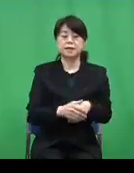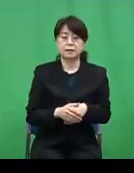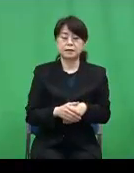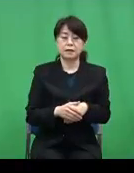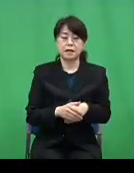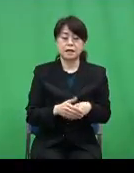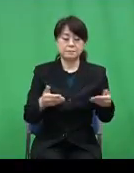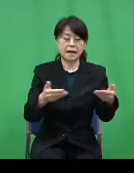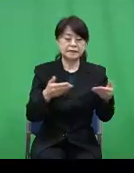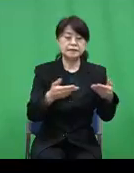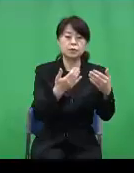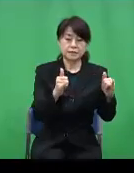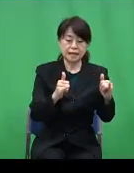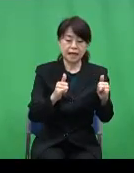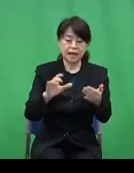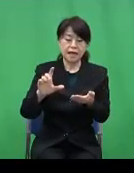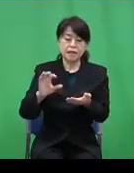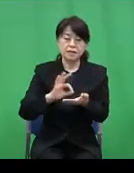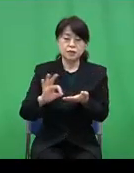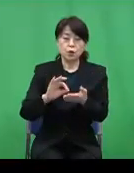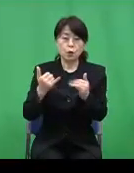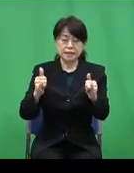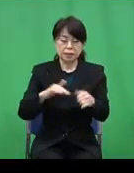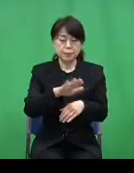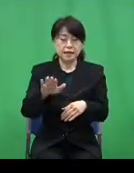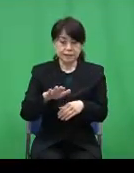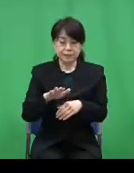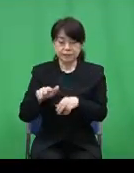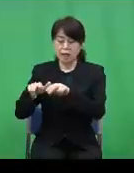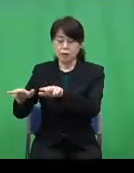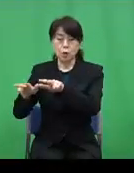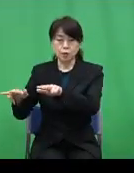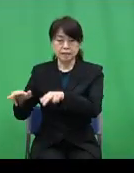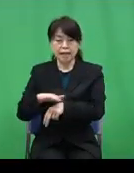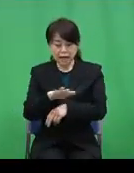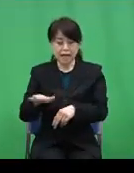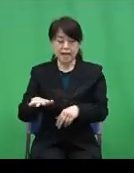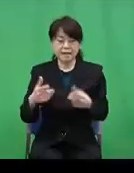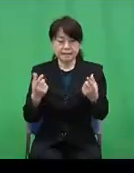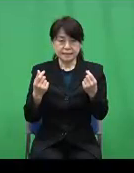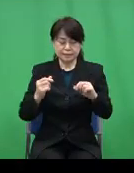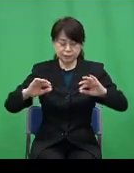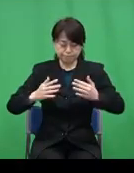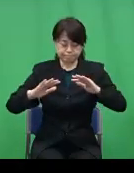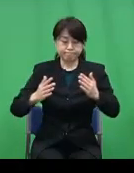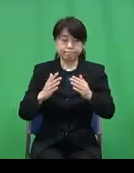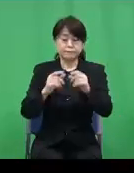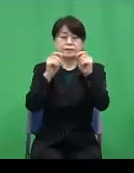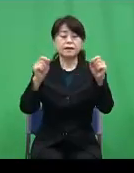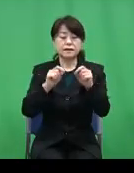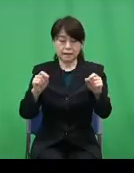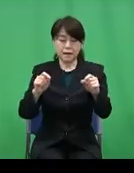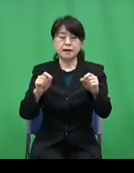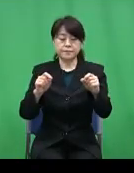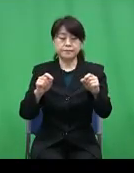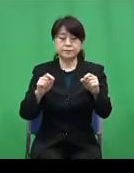者、また消費者の皆さん、私ども行政がですね、まあ、相当とことん議論をして、まあ、